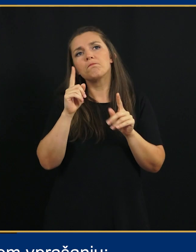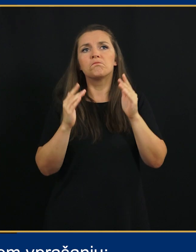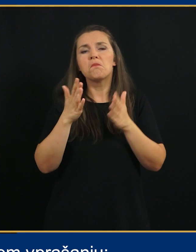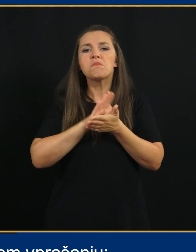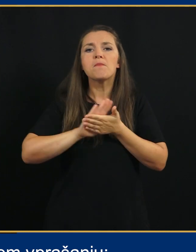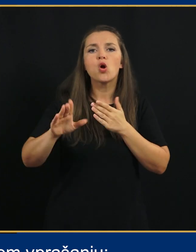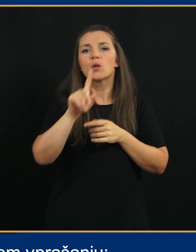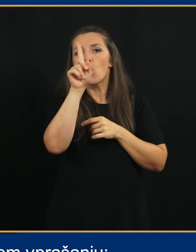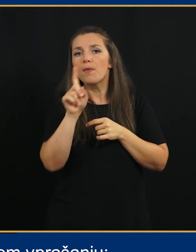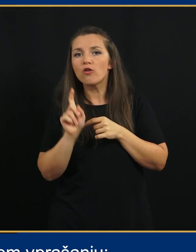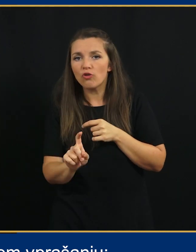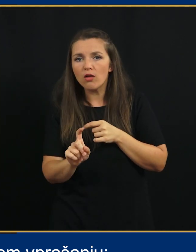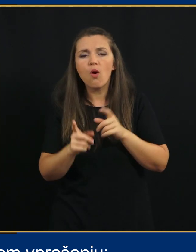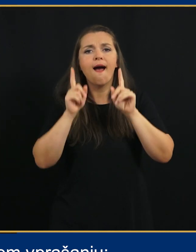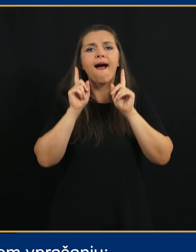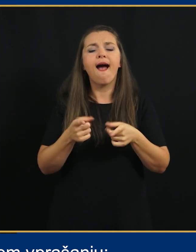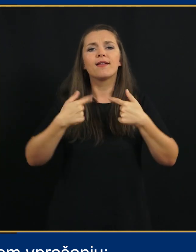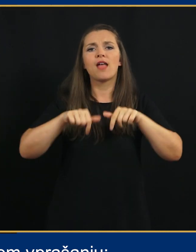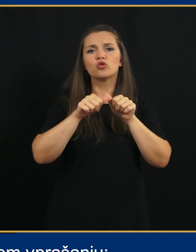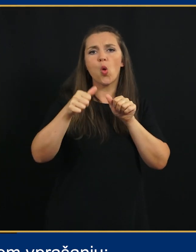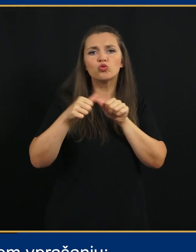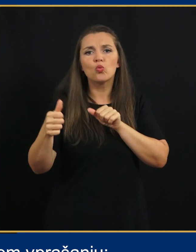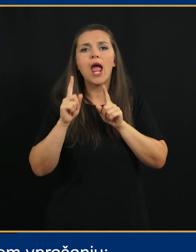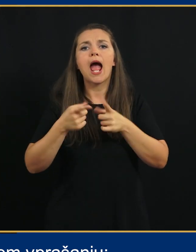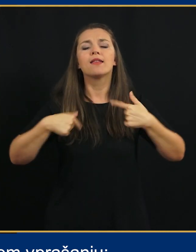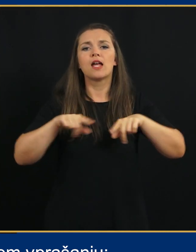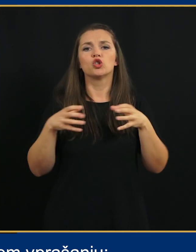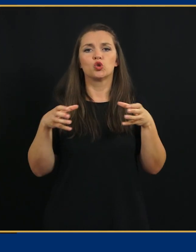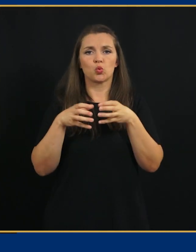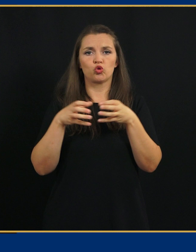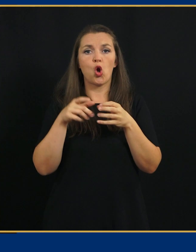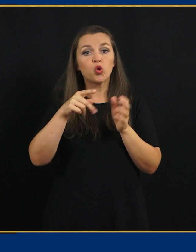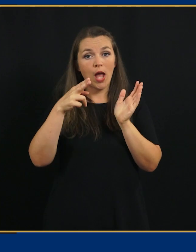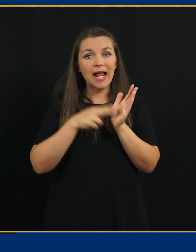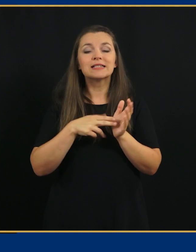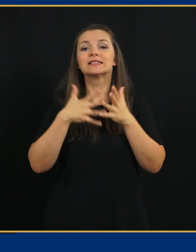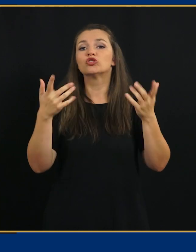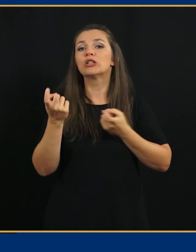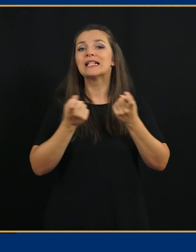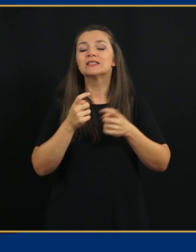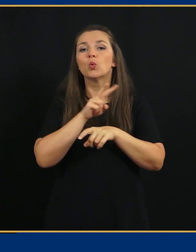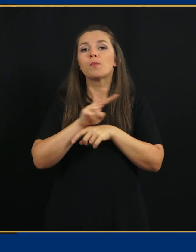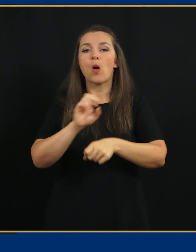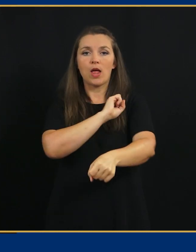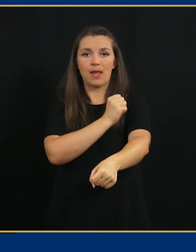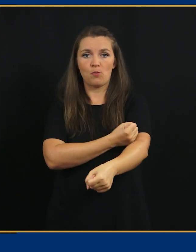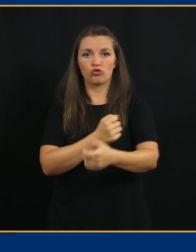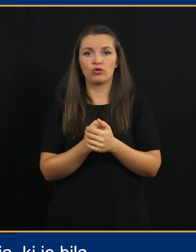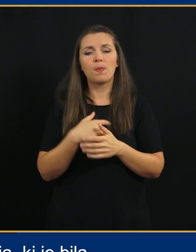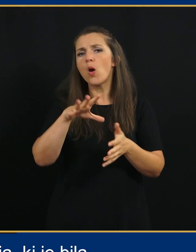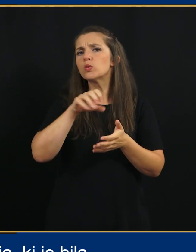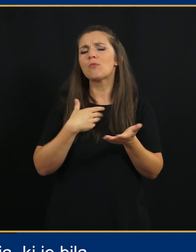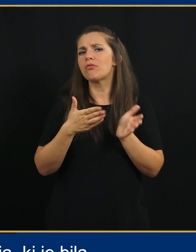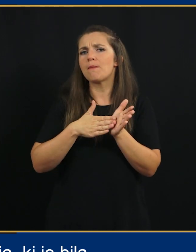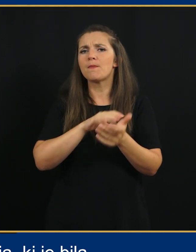razmeroma preprostem vprašanju, kaj nas ločuje in kaj združuje. To je resnični izziv upravljanja moči. Vzemimo